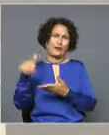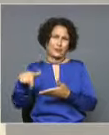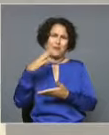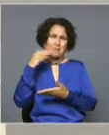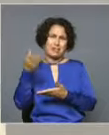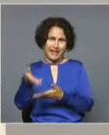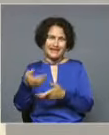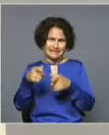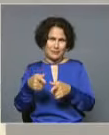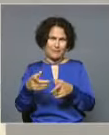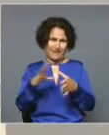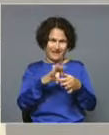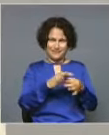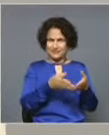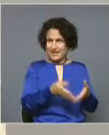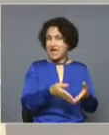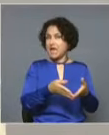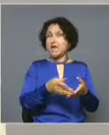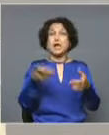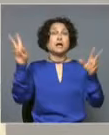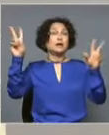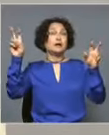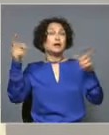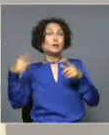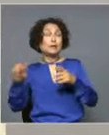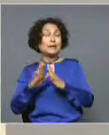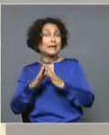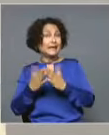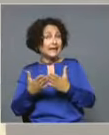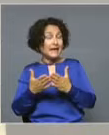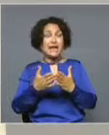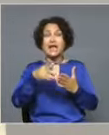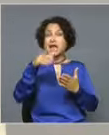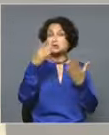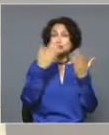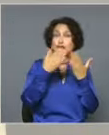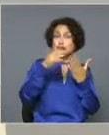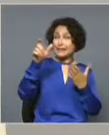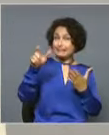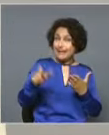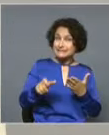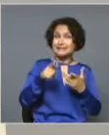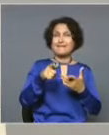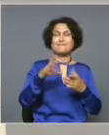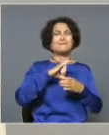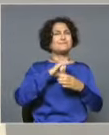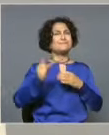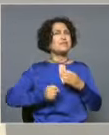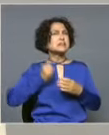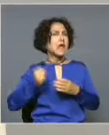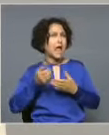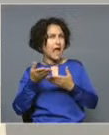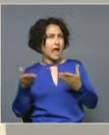Обаче, ето го четецът от влака в 6:27, роман писан близо повече от 30 години